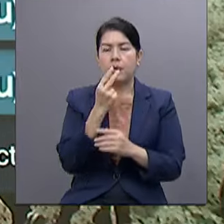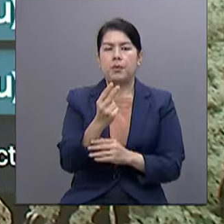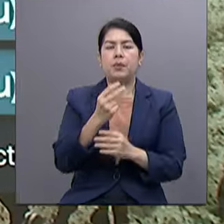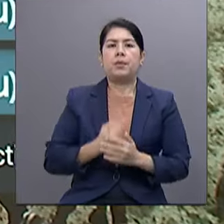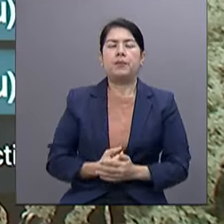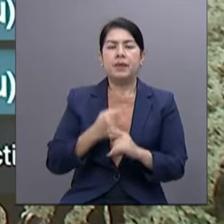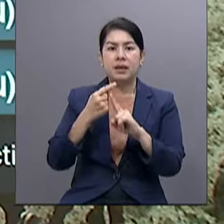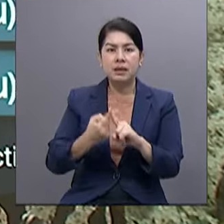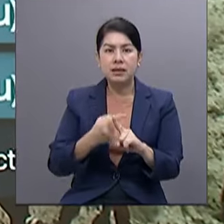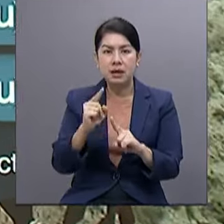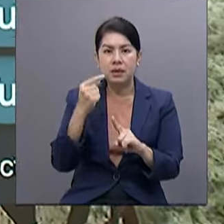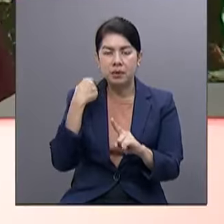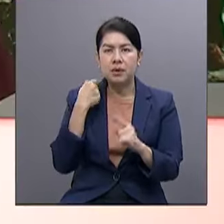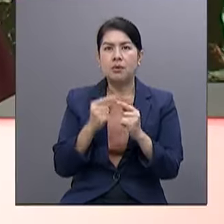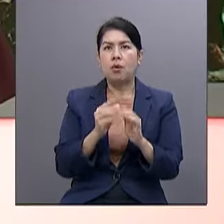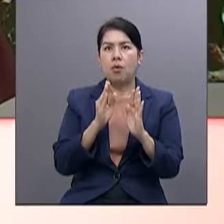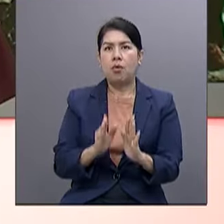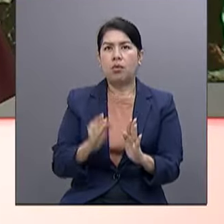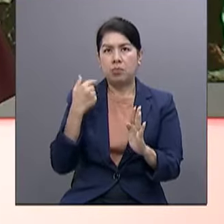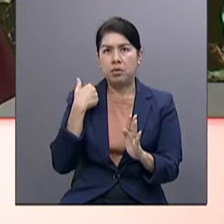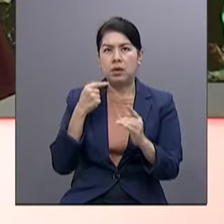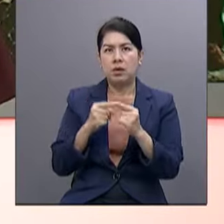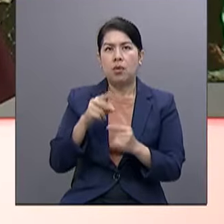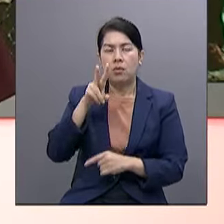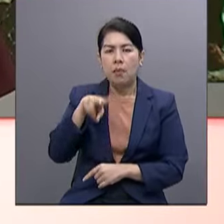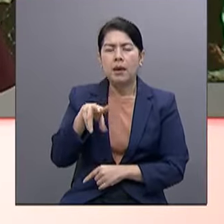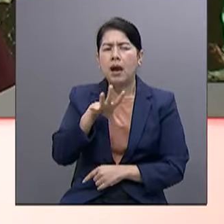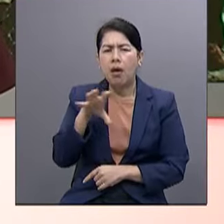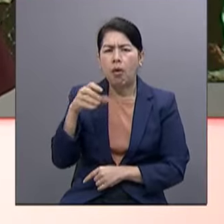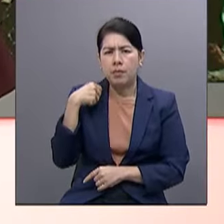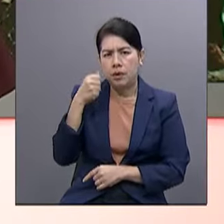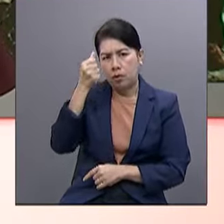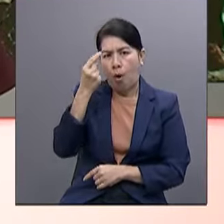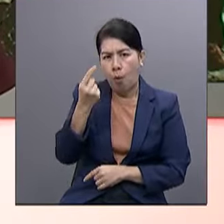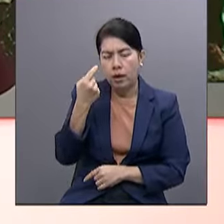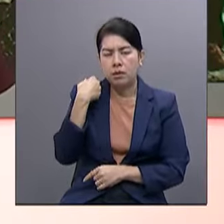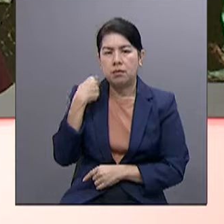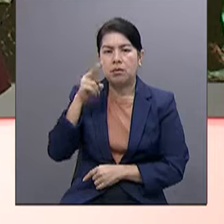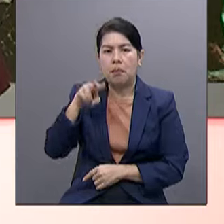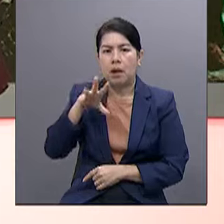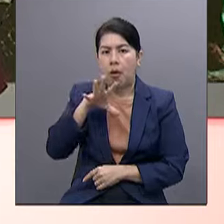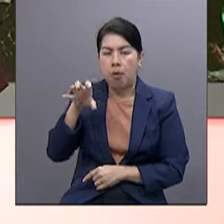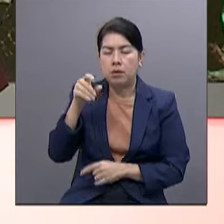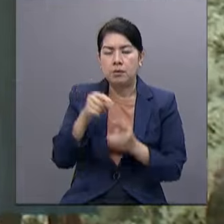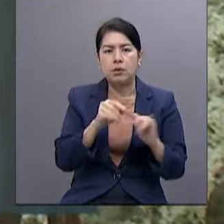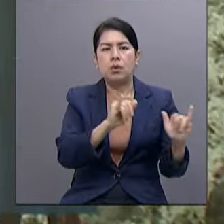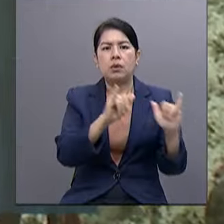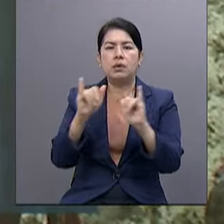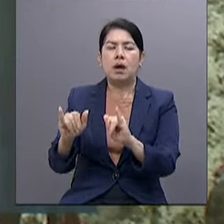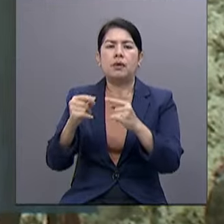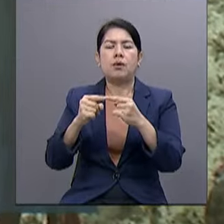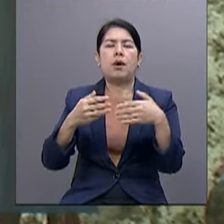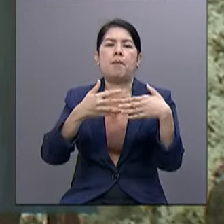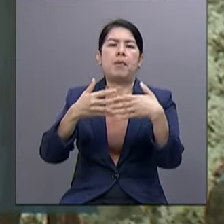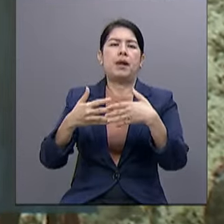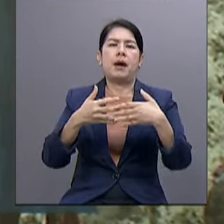ที่น้อยที่สุดเนี่ยก็ยังมีผู้อพยพเข้ามามากกว่า 2,500 คนต่อวันตัวเลขนี้กินเกินเกณ